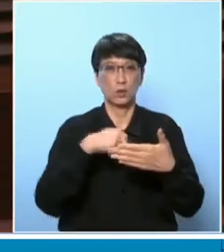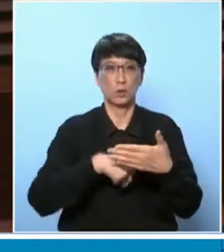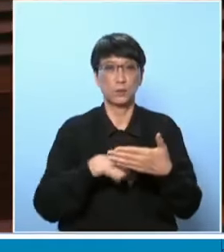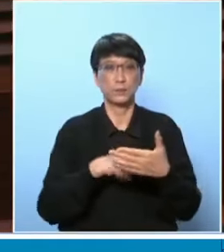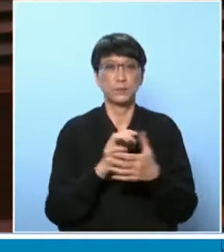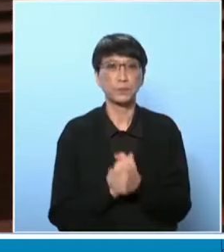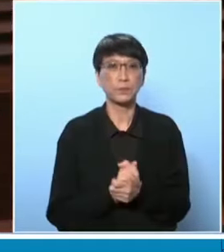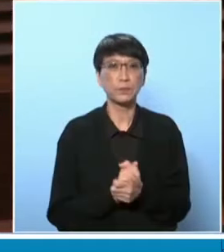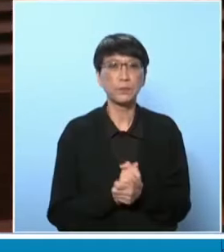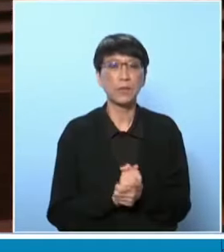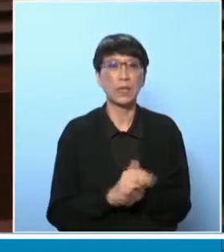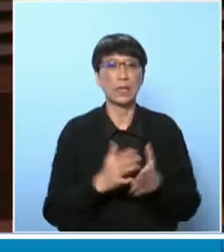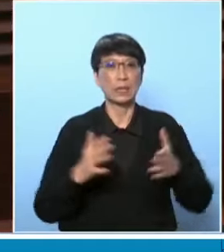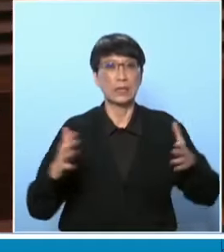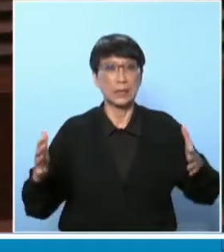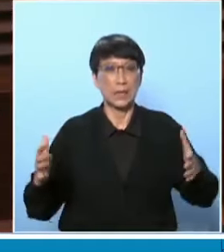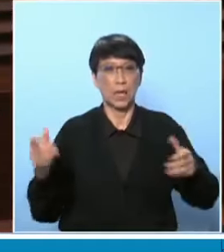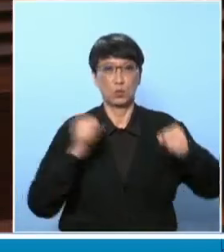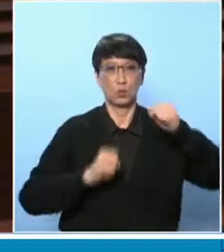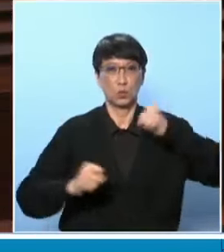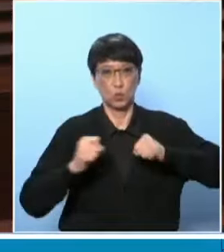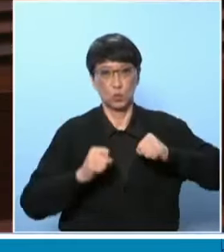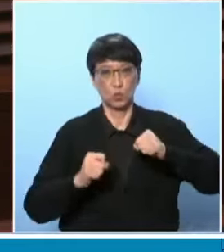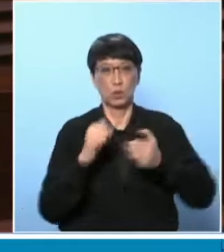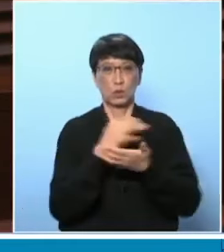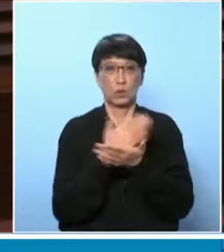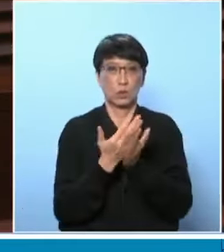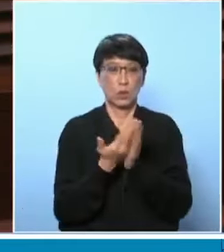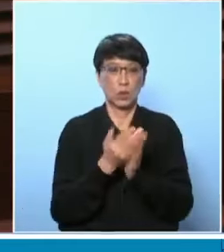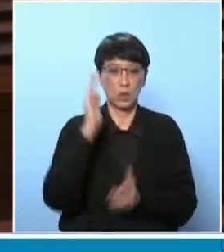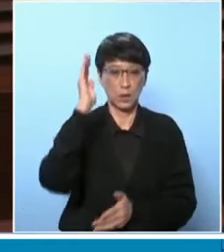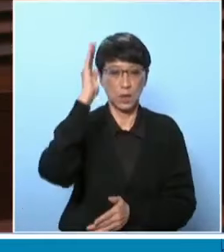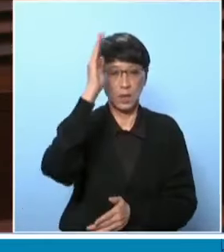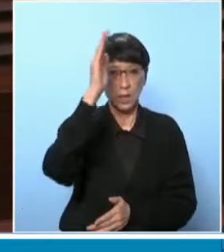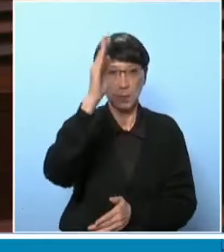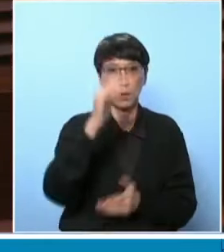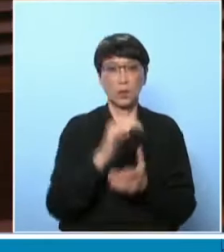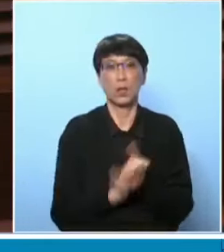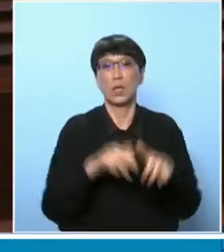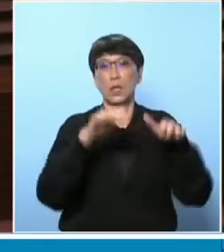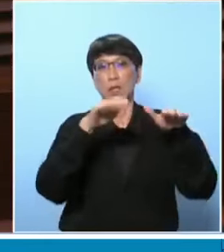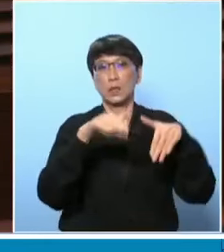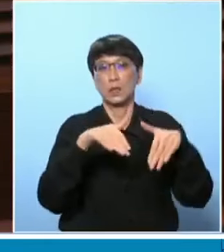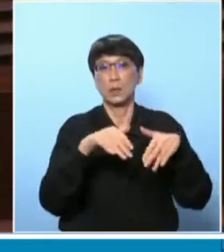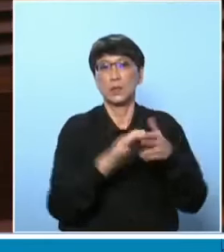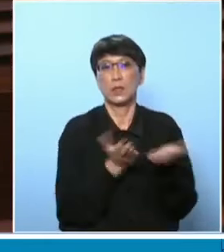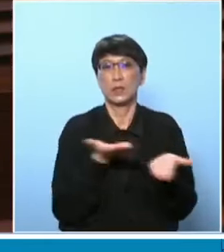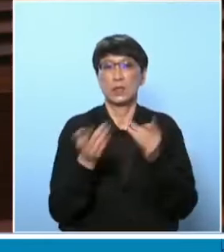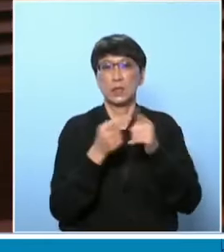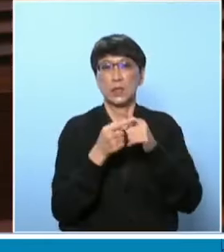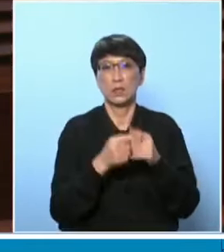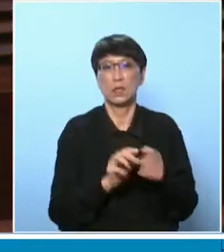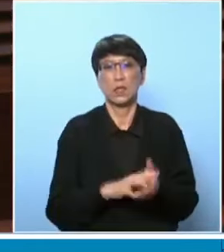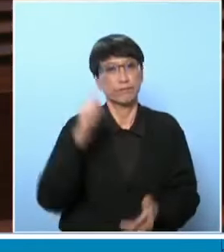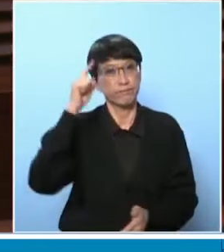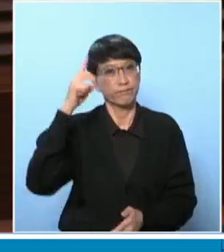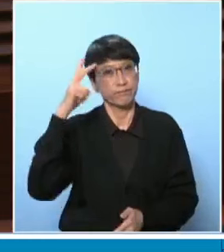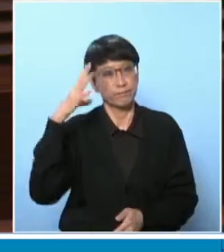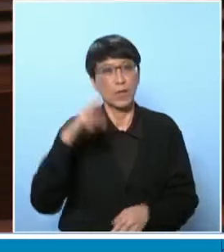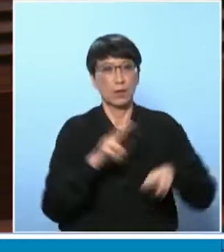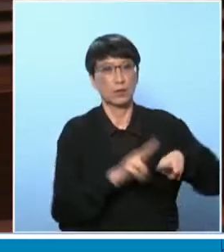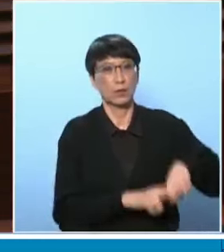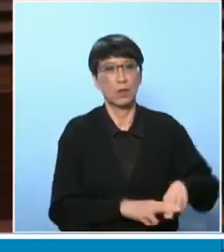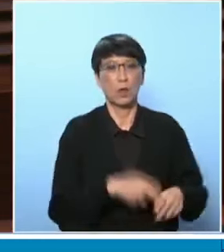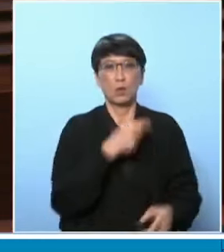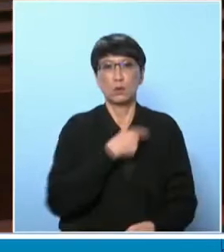哋搞大型活動又好，等等又好咧，我哋都希望咧能夠吸引啲旅客多留幾天。 議員有很